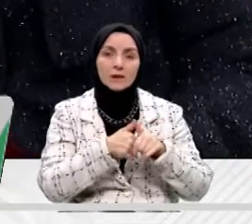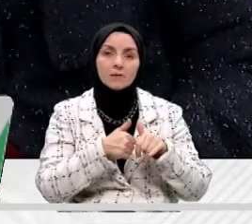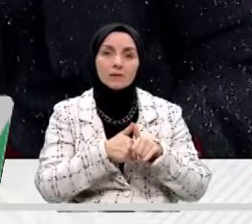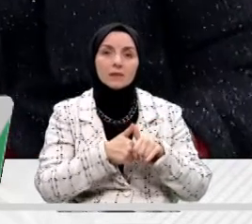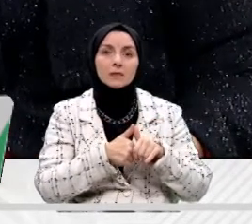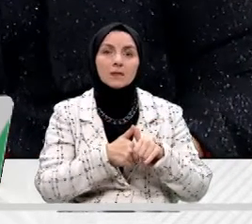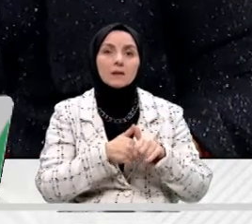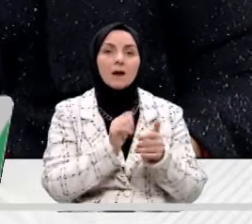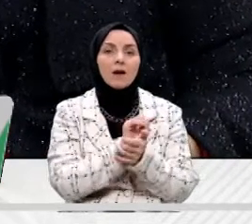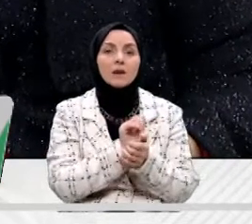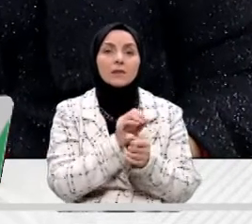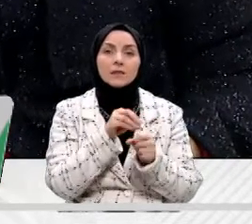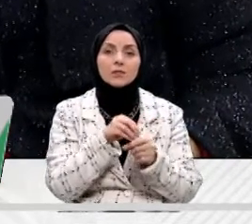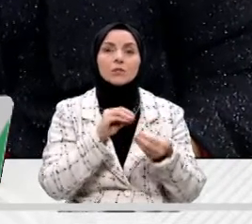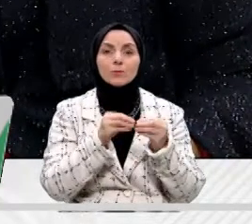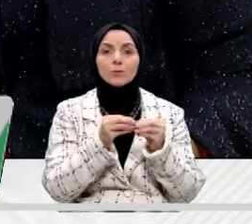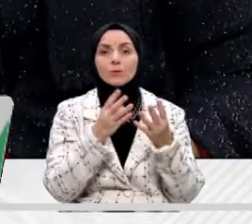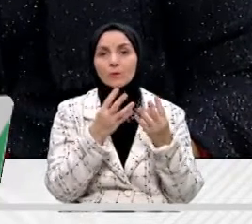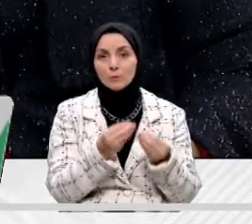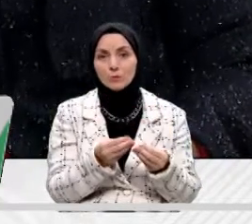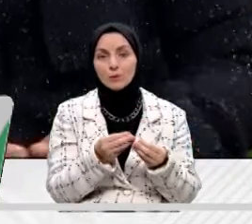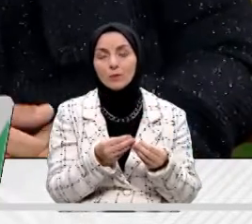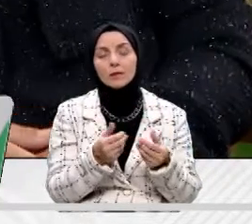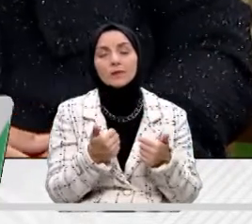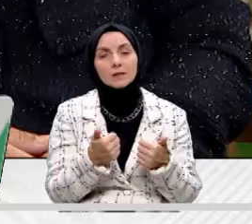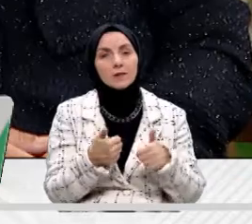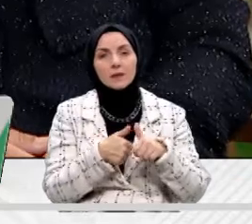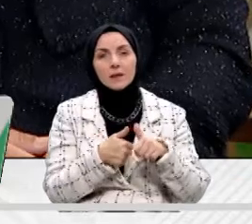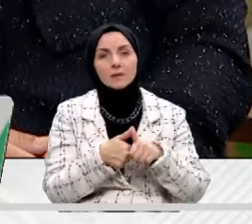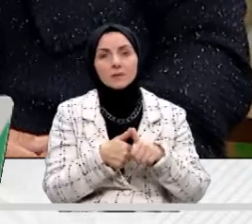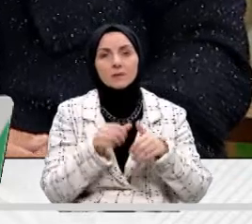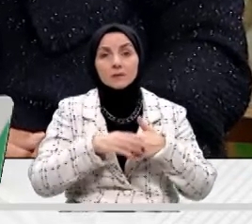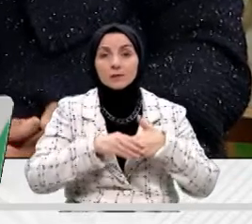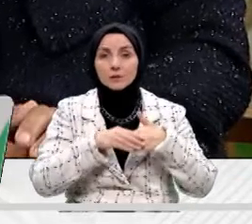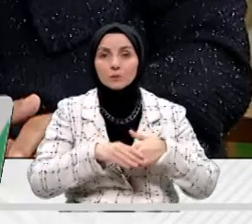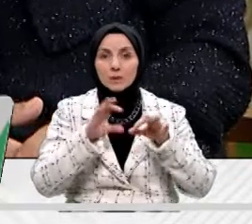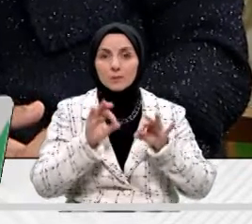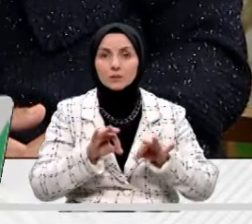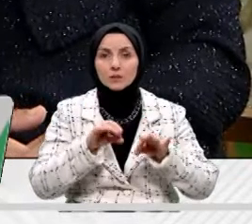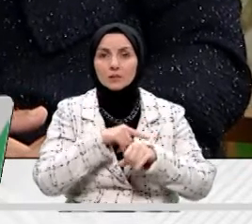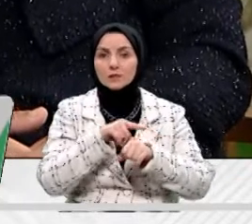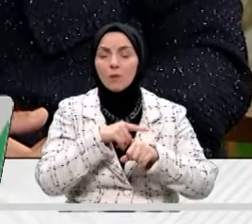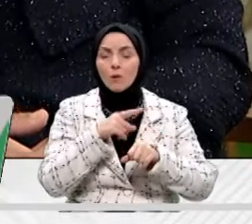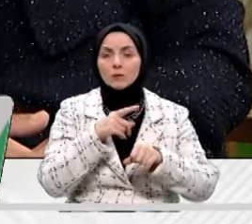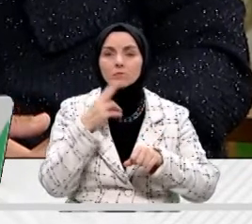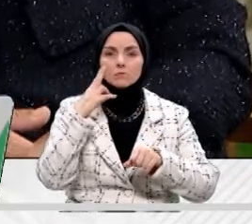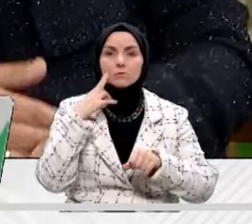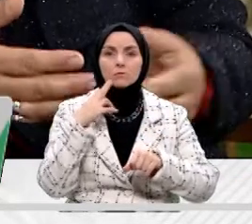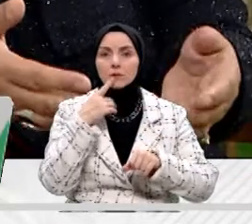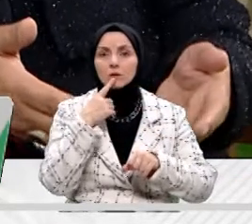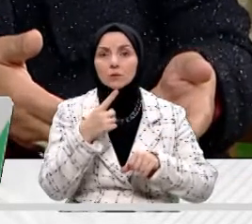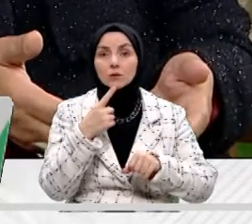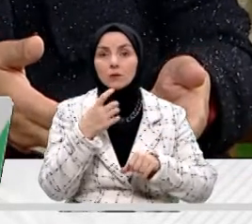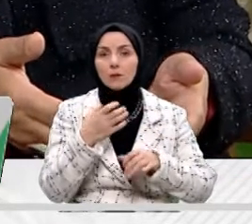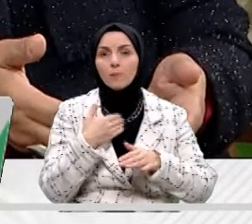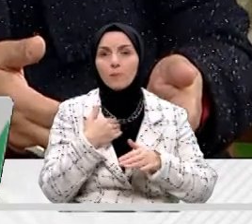tanışma problemlerinde duygusal anlamda beyefendi diyor ki ben işte yüksek sesle konuşulduğunda rahatsızlık duyarım E tamam ama